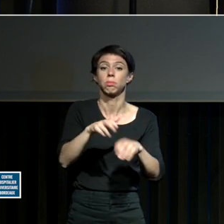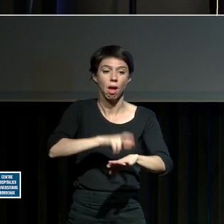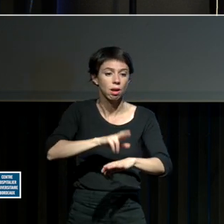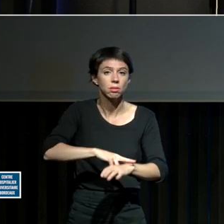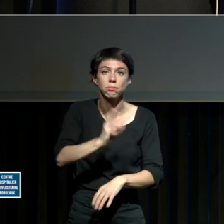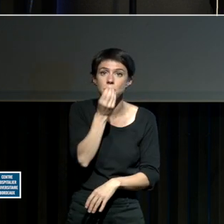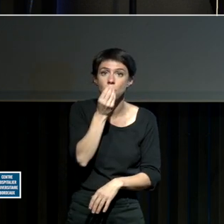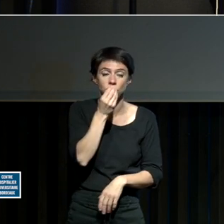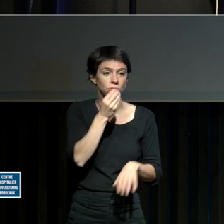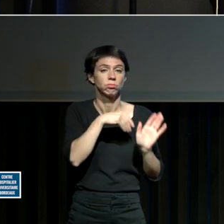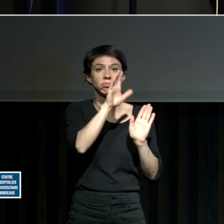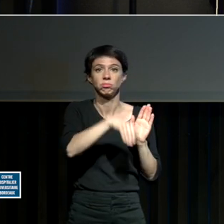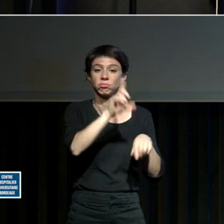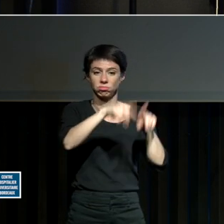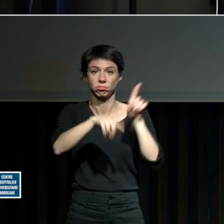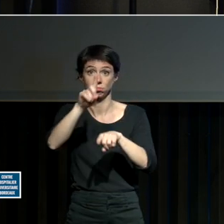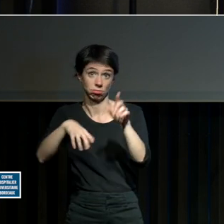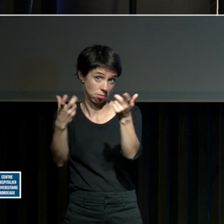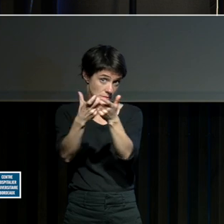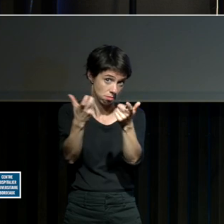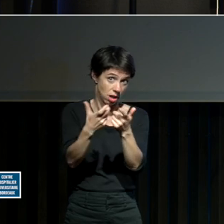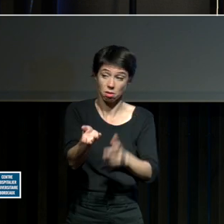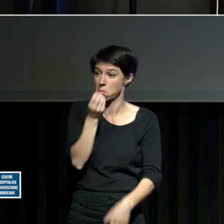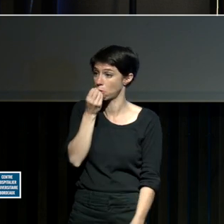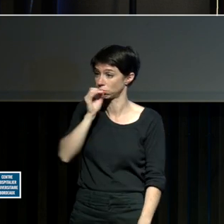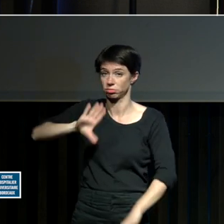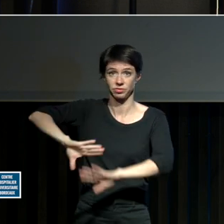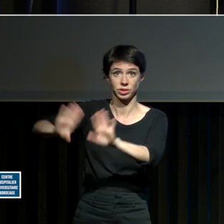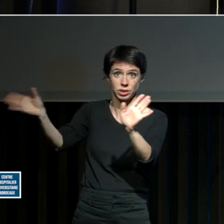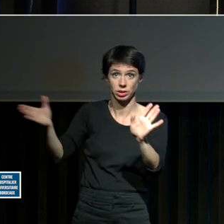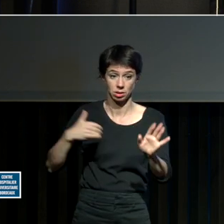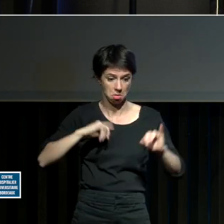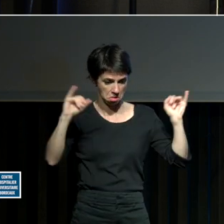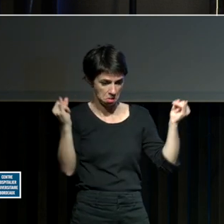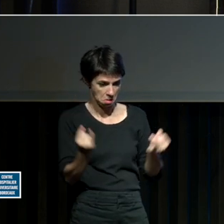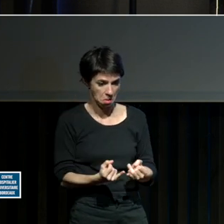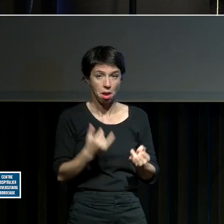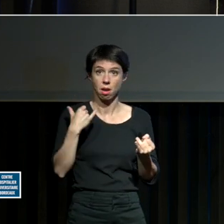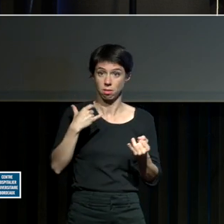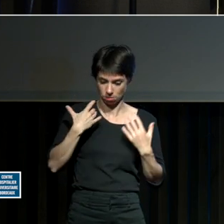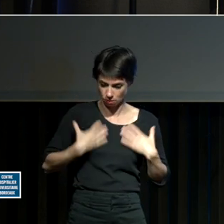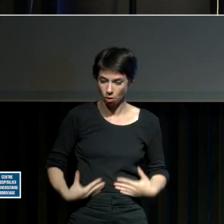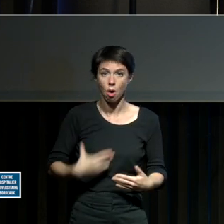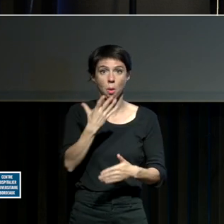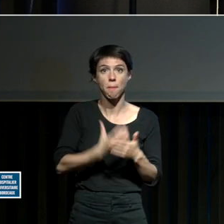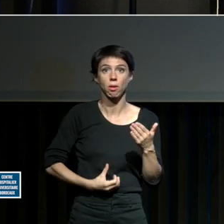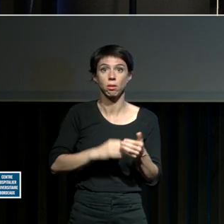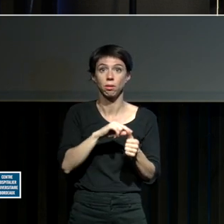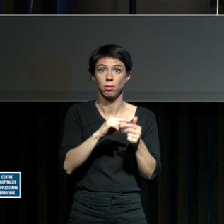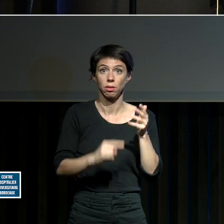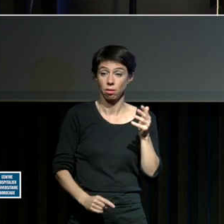soit vers une sous-alimentation avec un certain nombre de carences, finalement par désintérêt du jeûne par